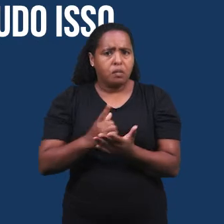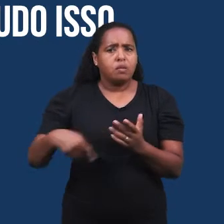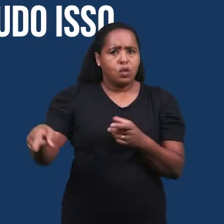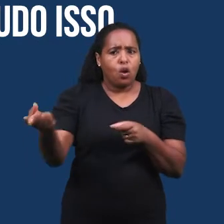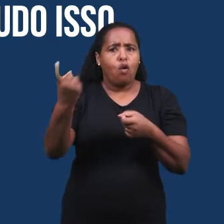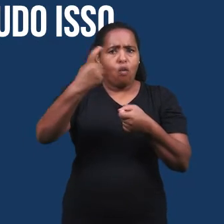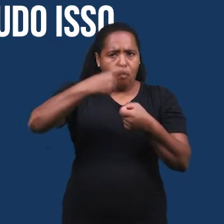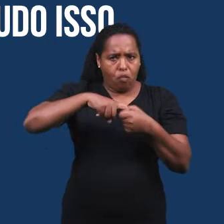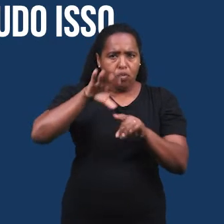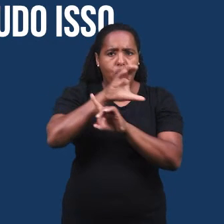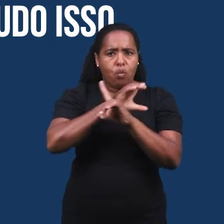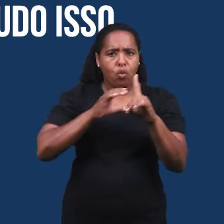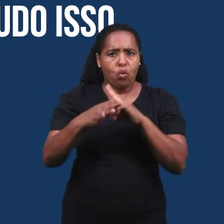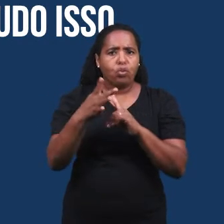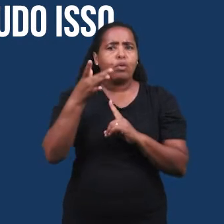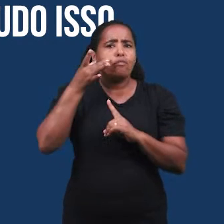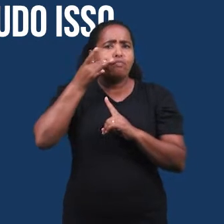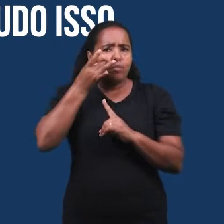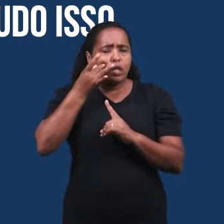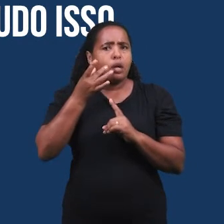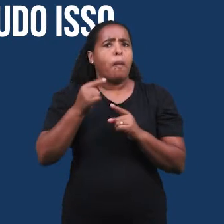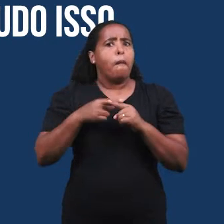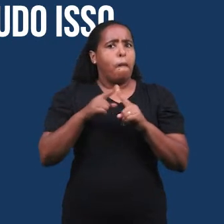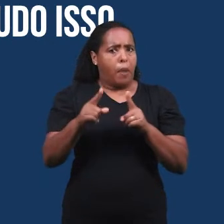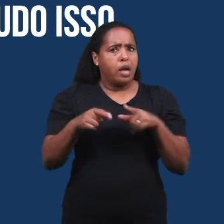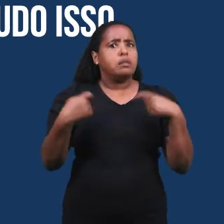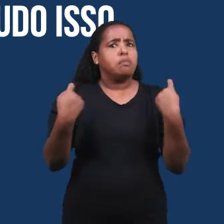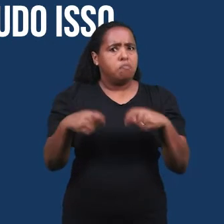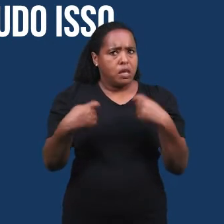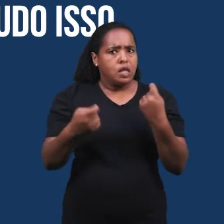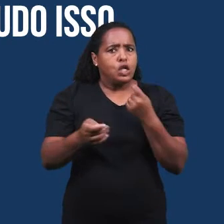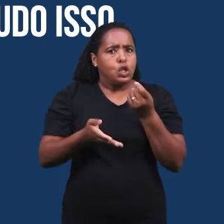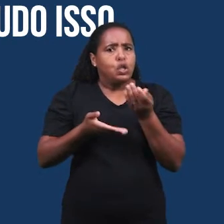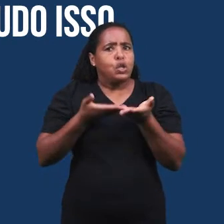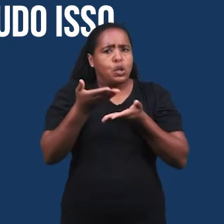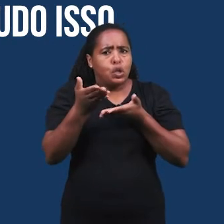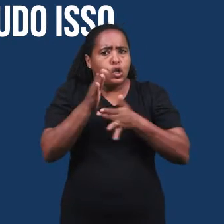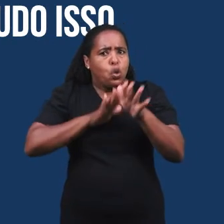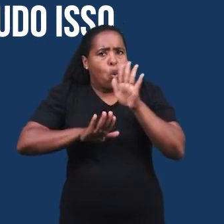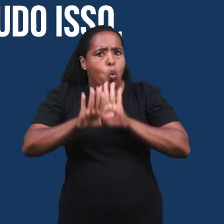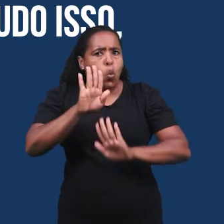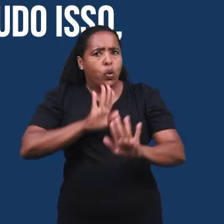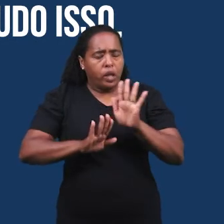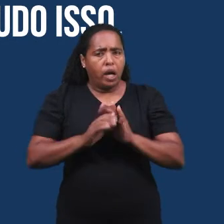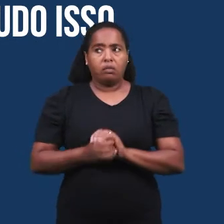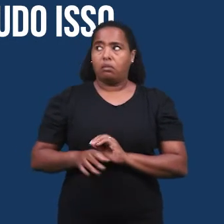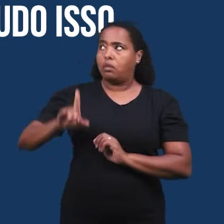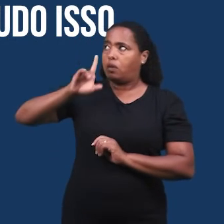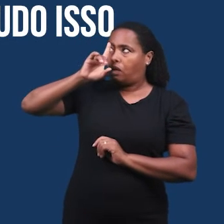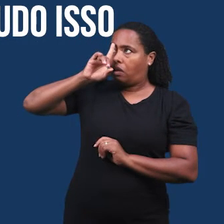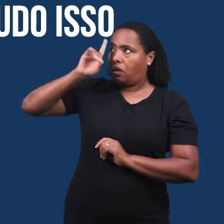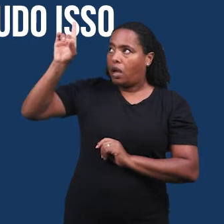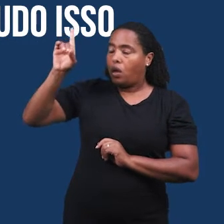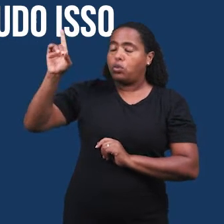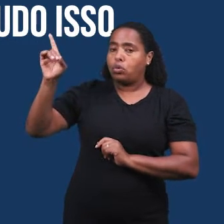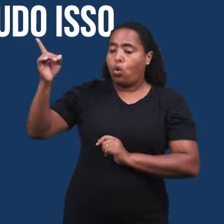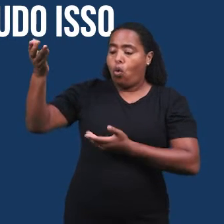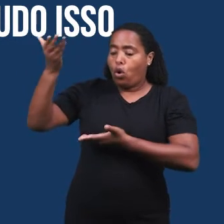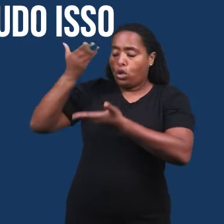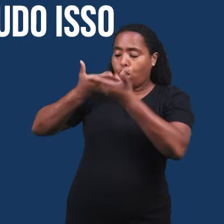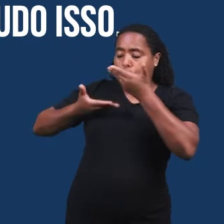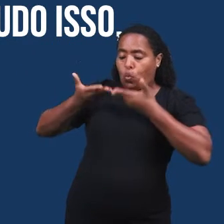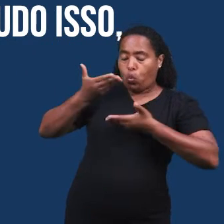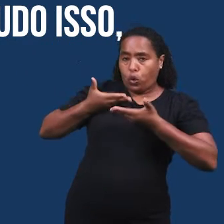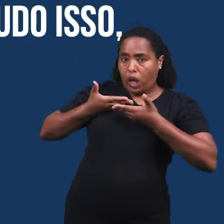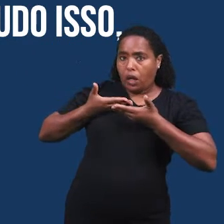и сестер, все мы еще осторожно продолжаем ко всему относиться, Бог заботится о нас, и нам